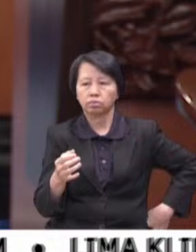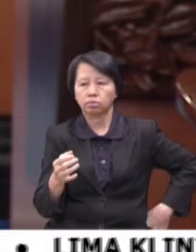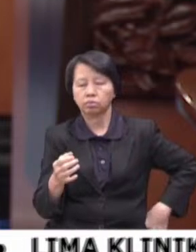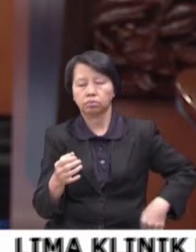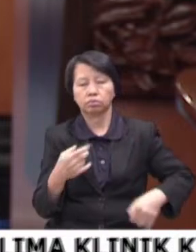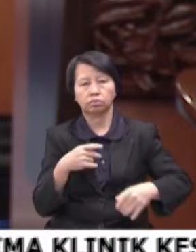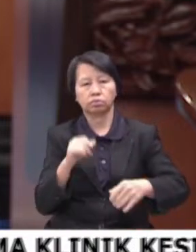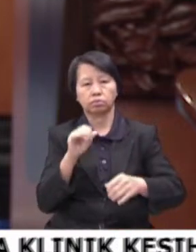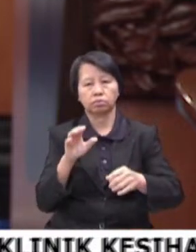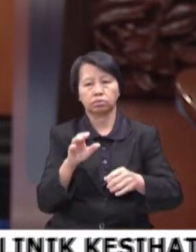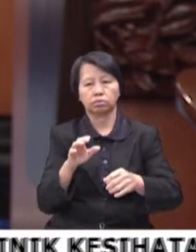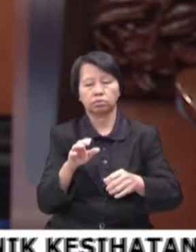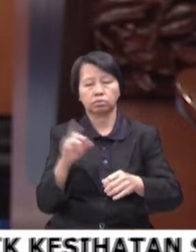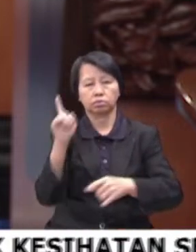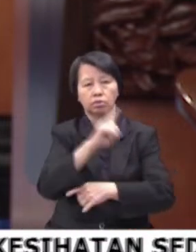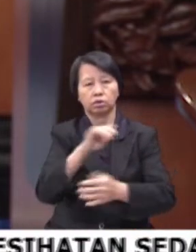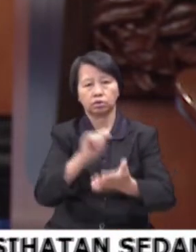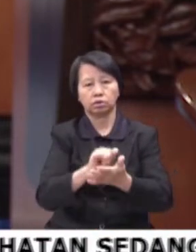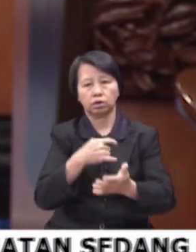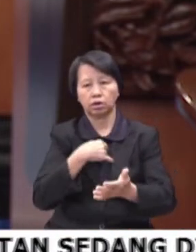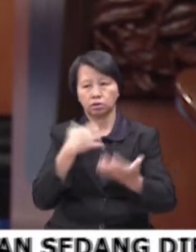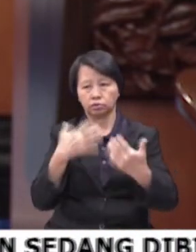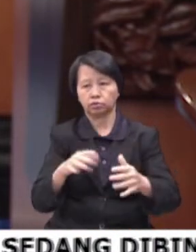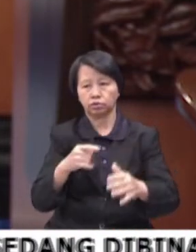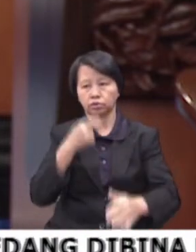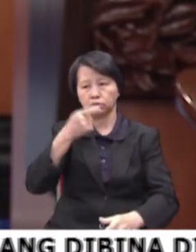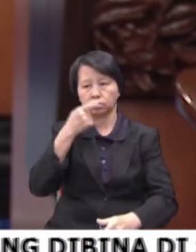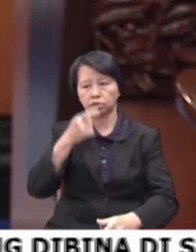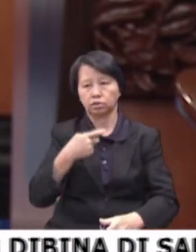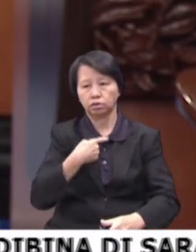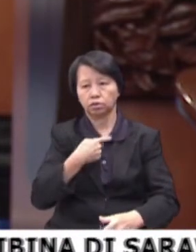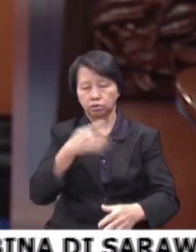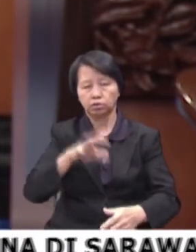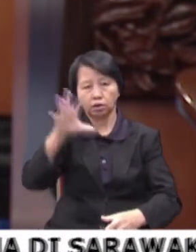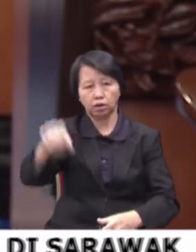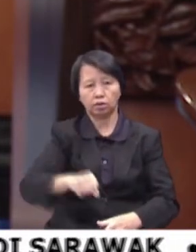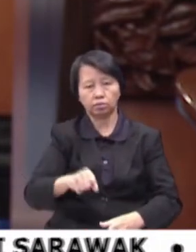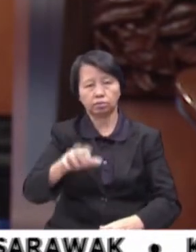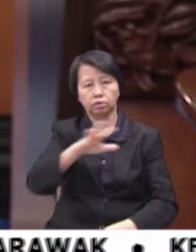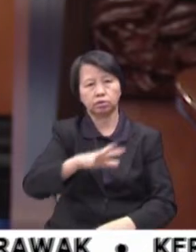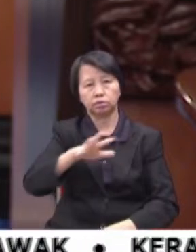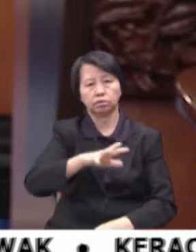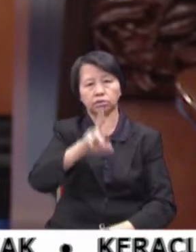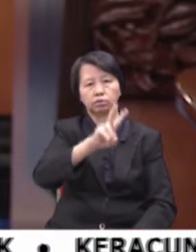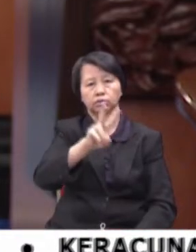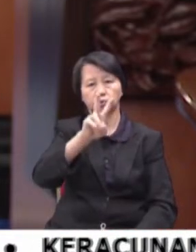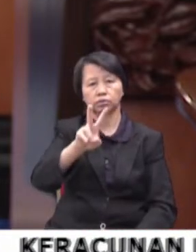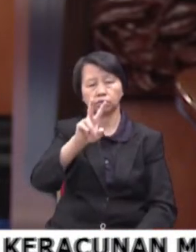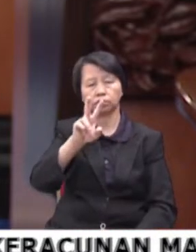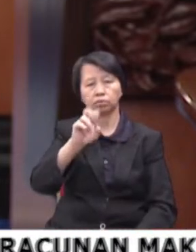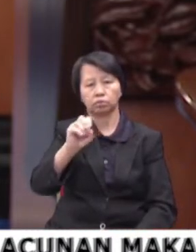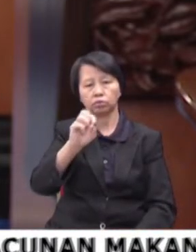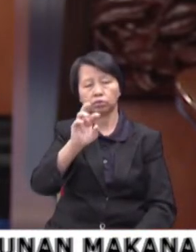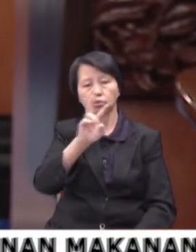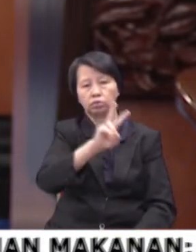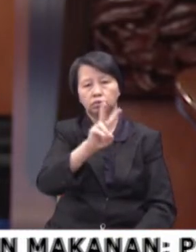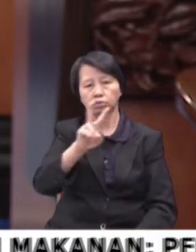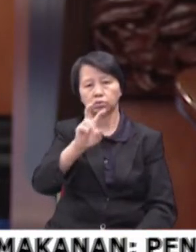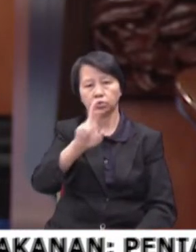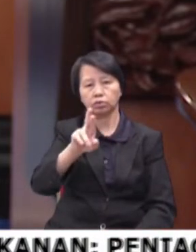kita ada kurang ke hari itu saya telah menyatakan kita telah mengambil lebih kurang 22 20.000